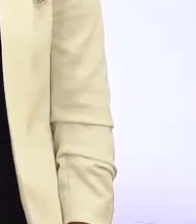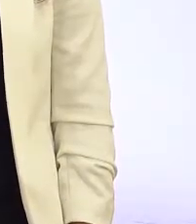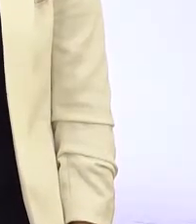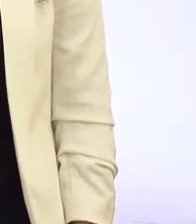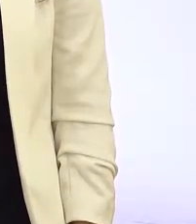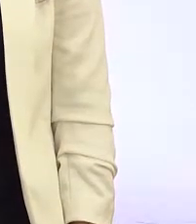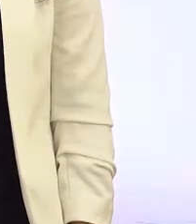감사합니다 감사합니다 감사합니다 감사합니다 감사합니다